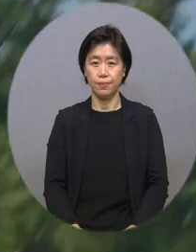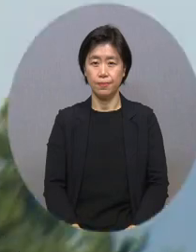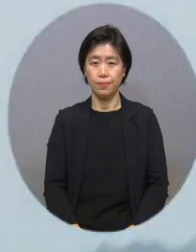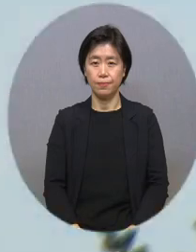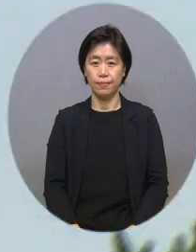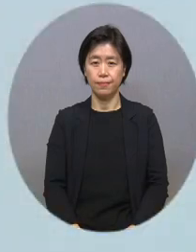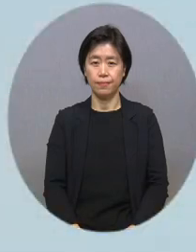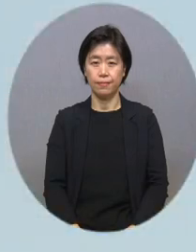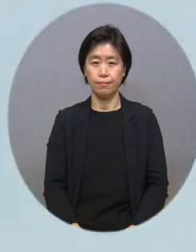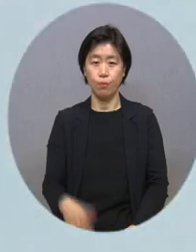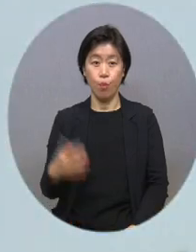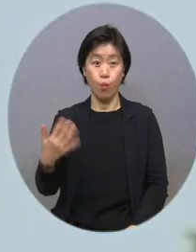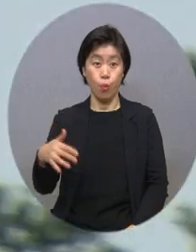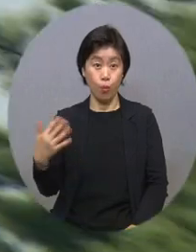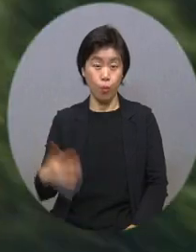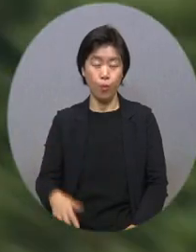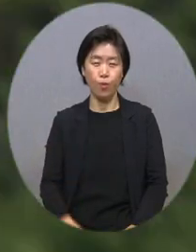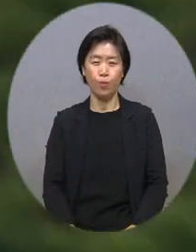우와!